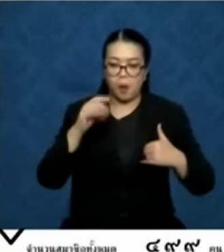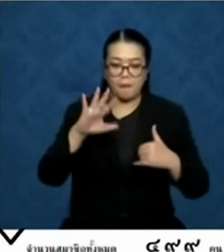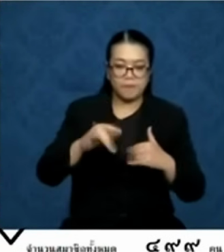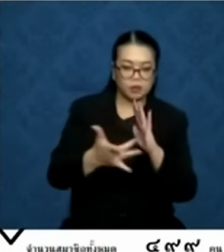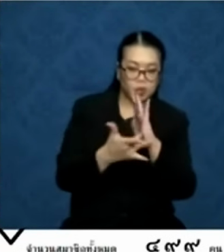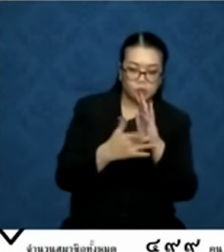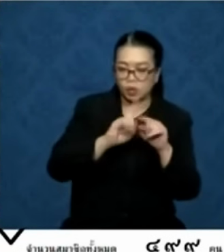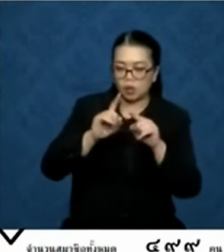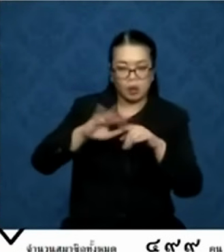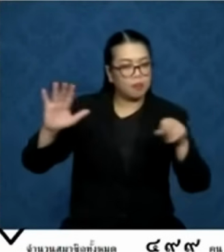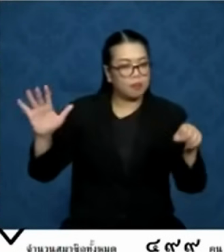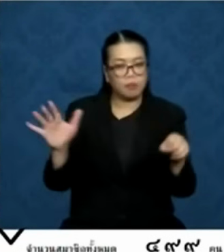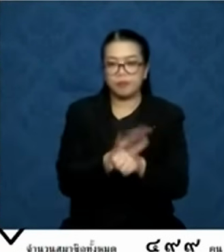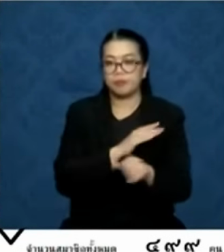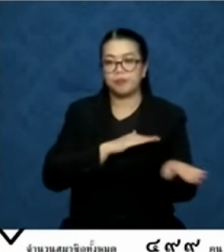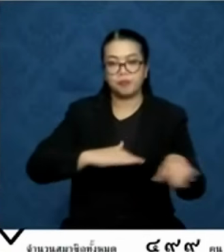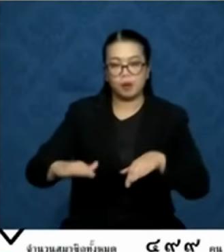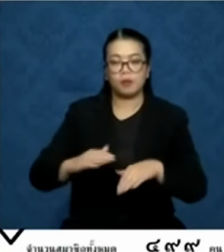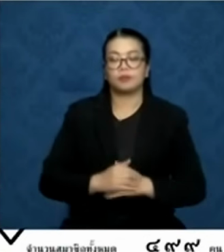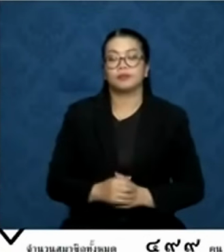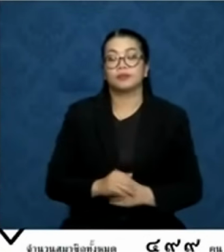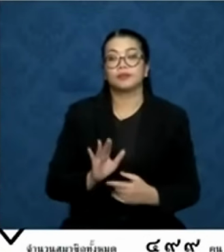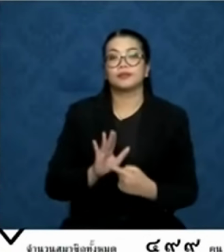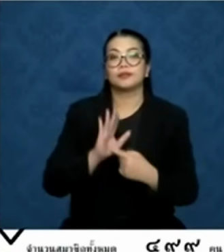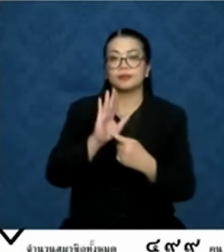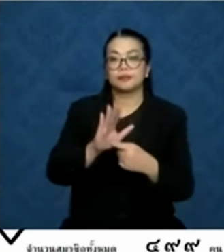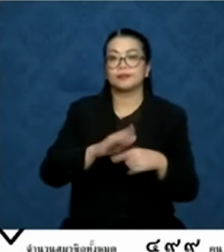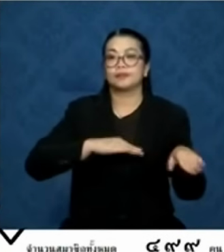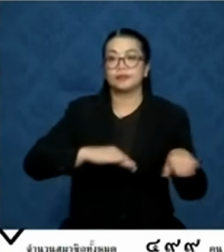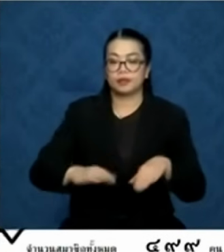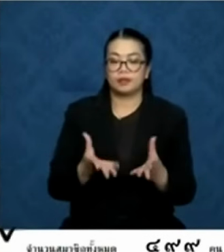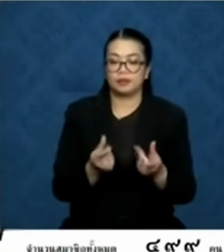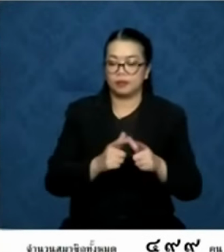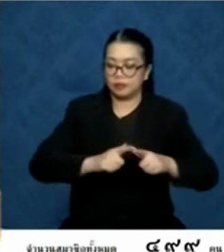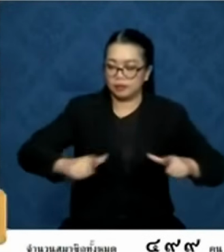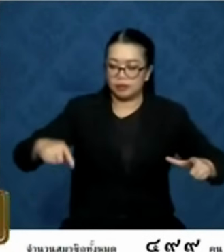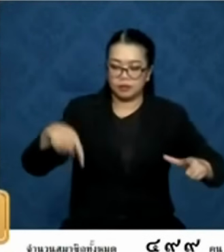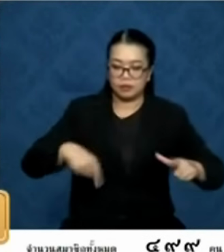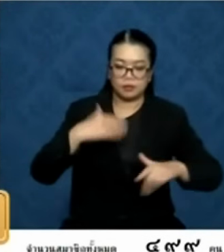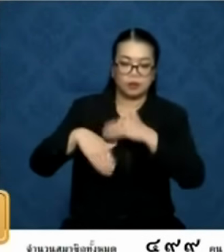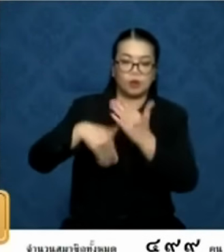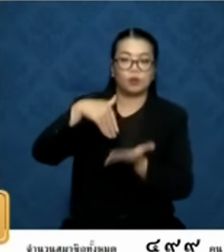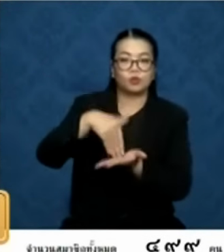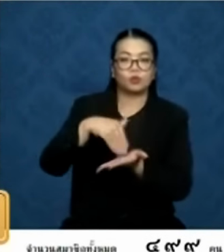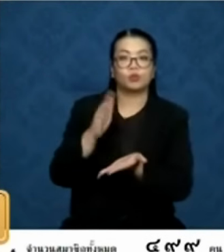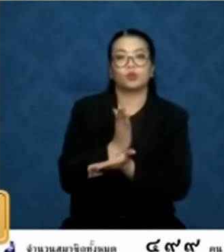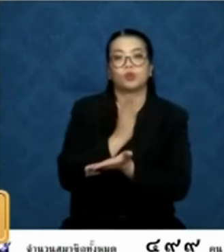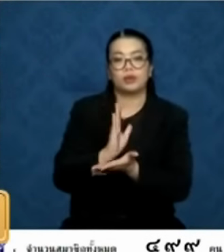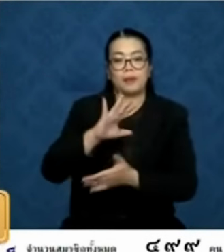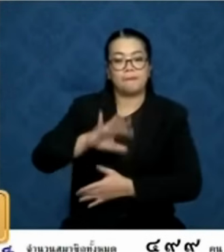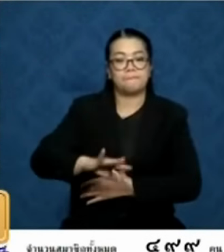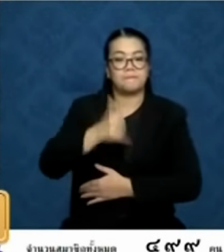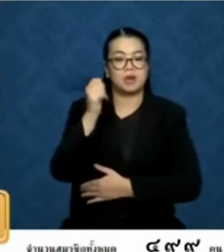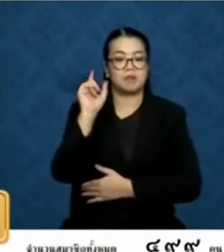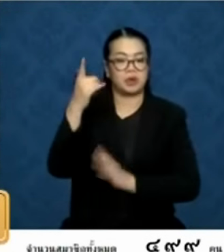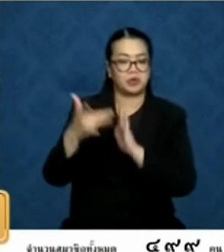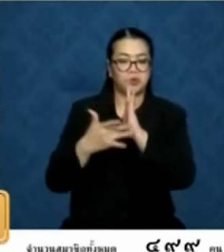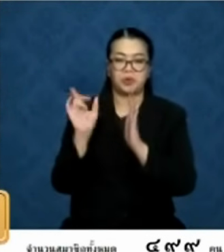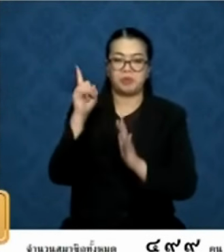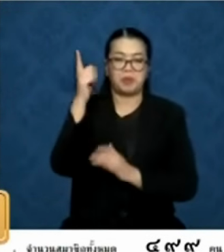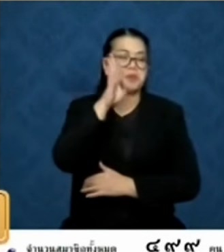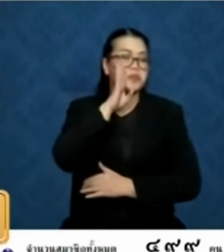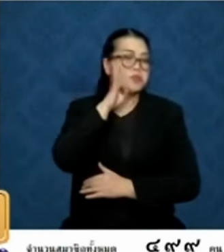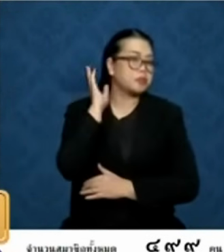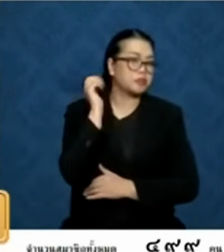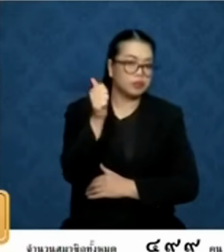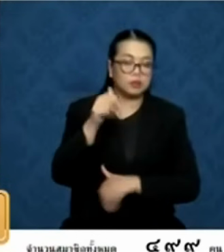าชนในพื้นที่เช่นเตรียมพื้นที่สำหรับพัฒนาศูนย์ธุรกิจและเมืองใหม่น่าอยู่อัจฉริยะพัฒนาพื้นที่ชุม